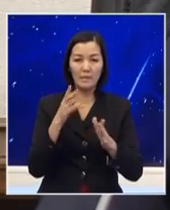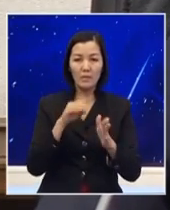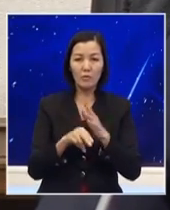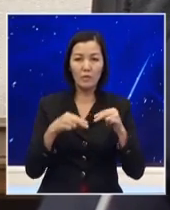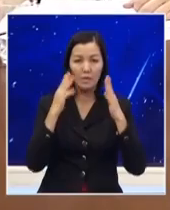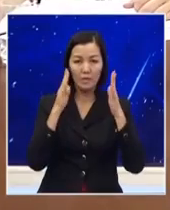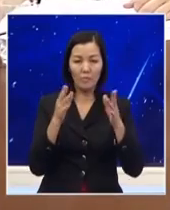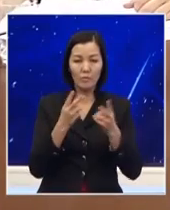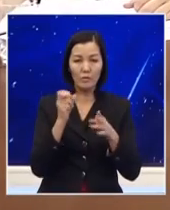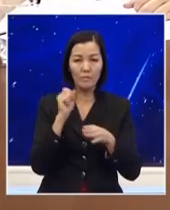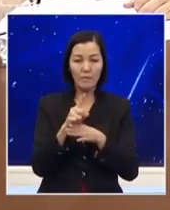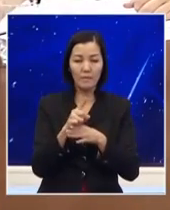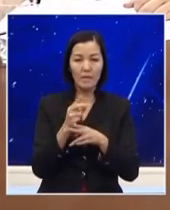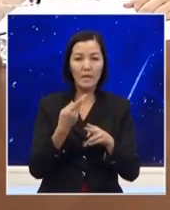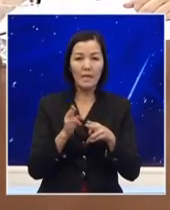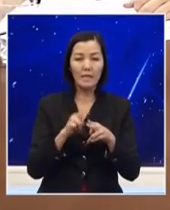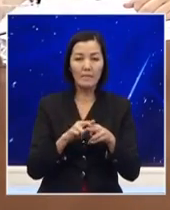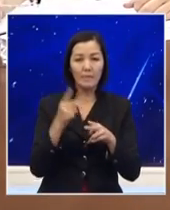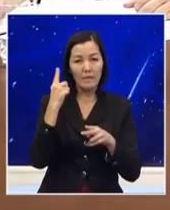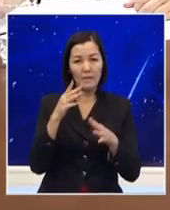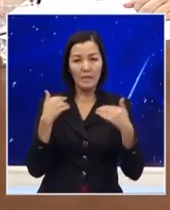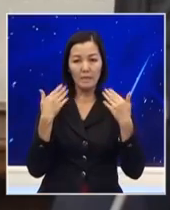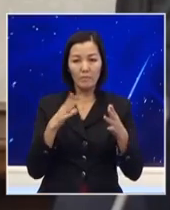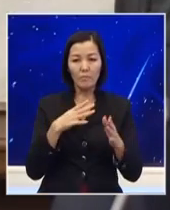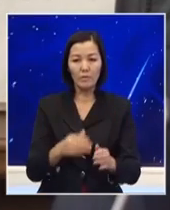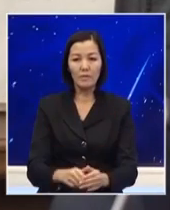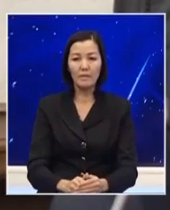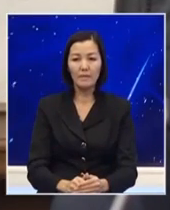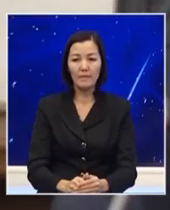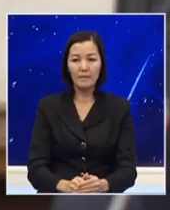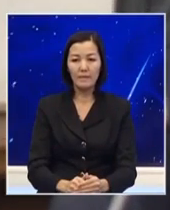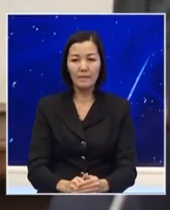назарда болсын деді. Тіпті идеясымен де бөлісті.